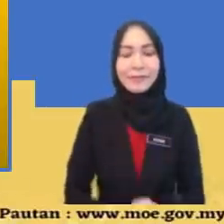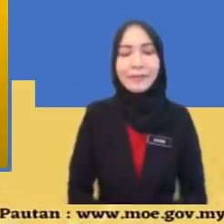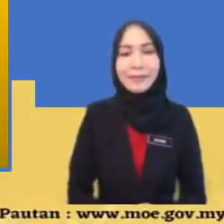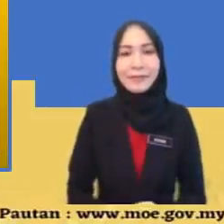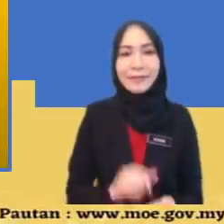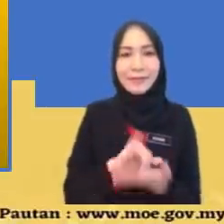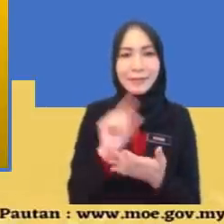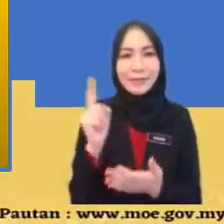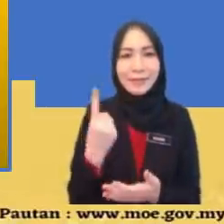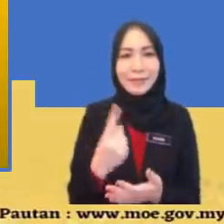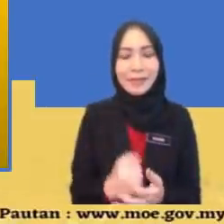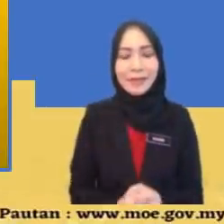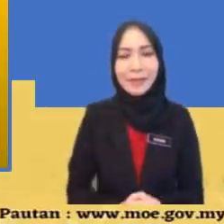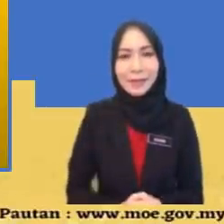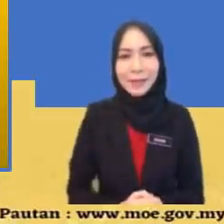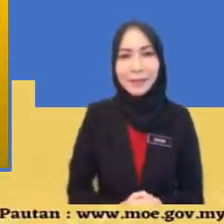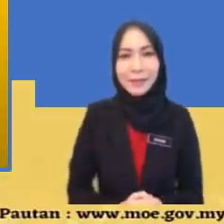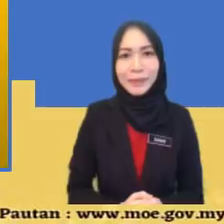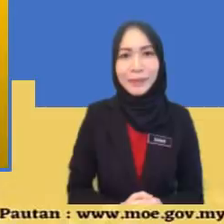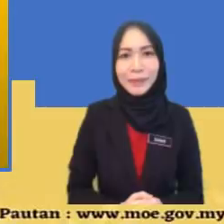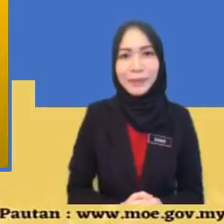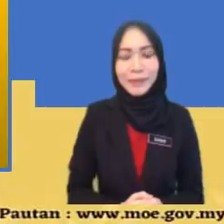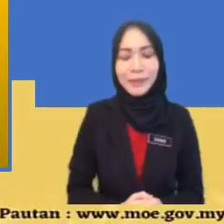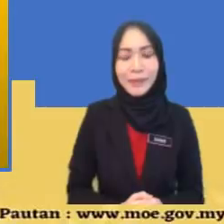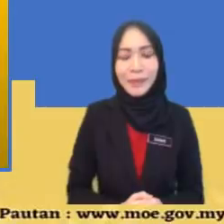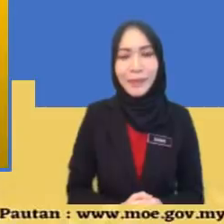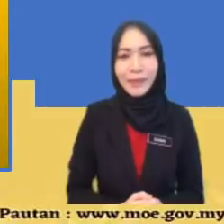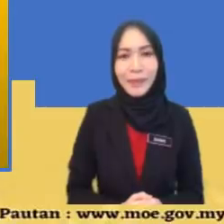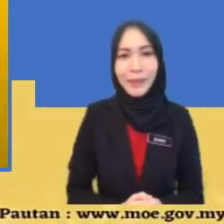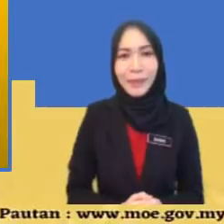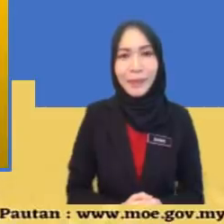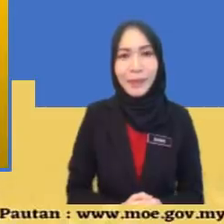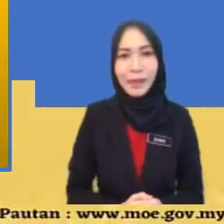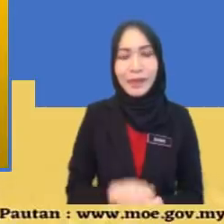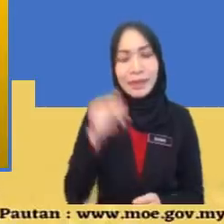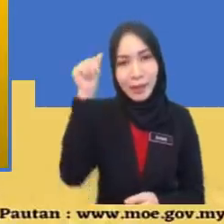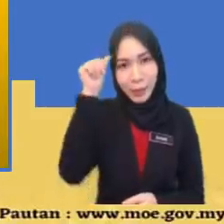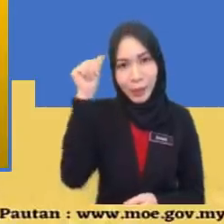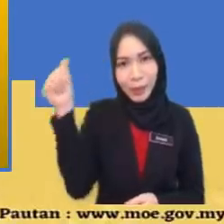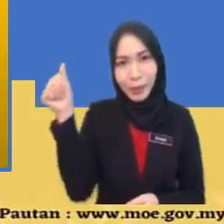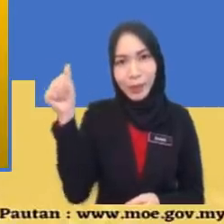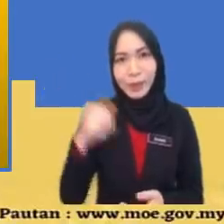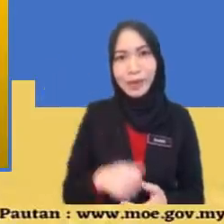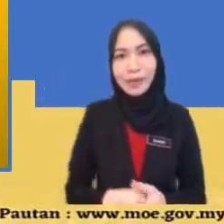warahmatullahi wabarakatuh dan salam 3D